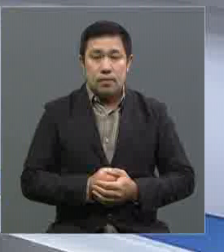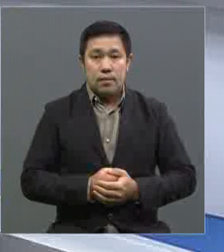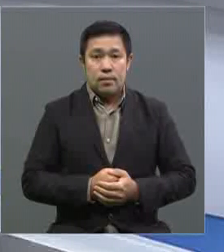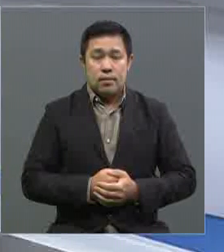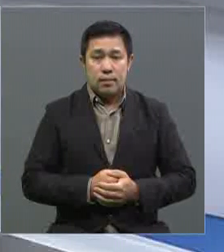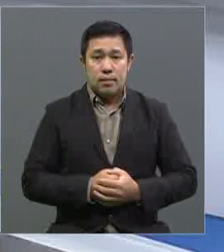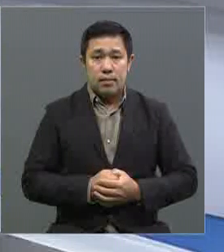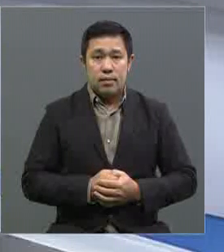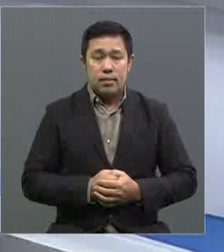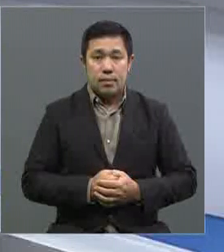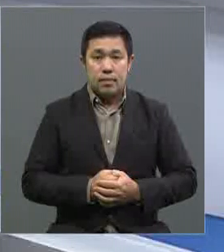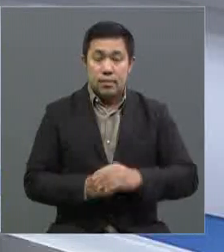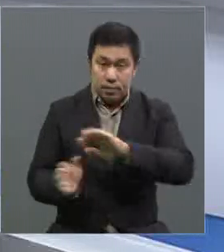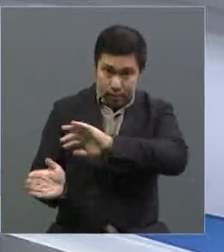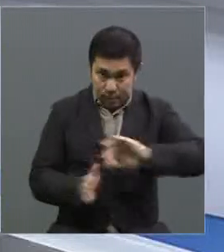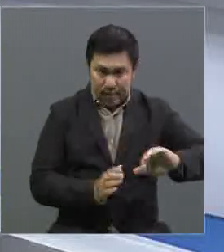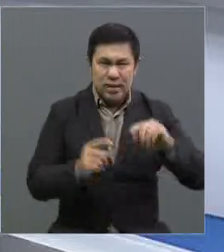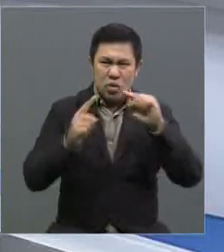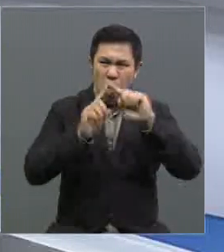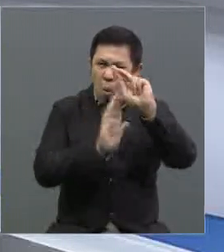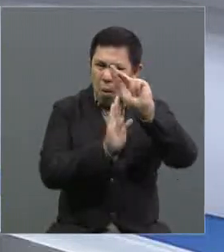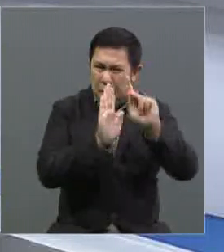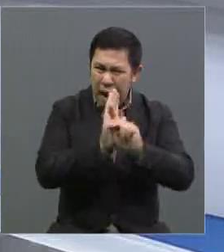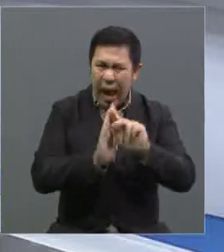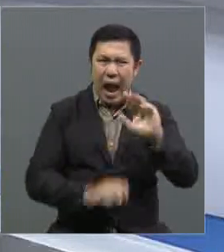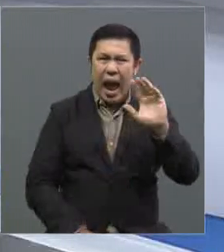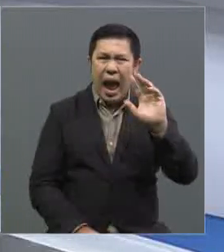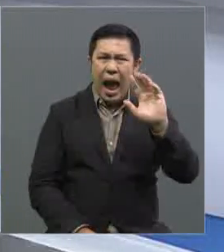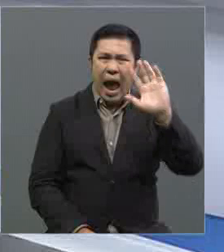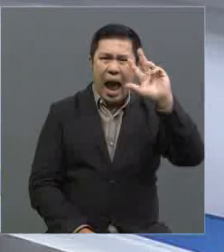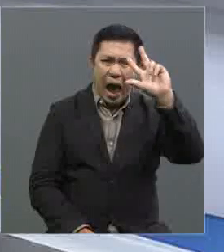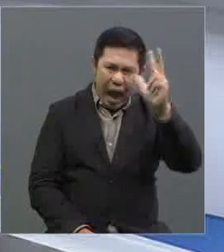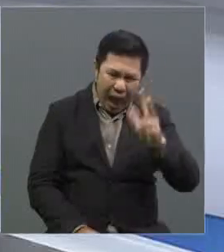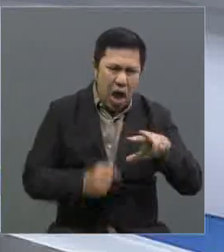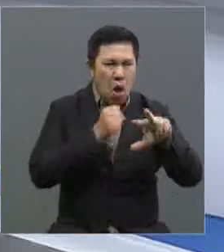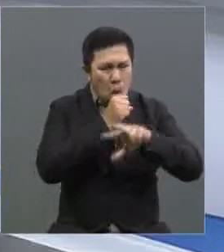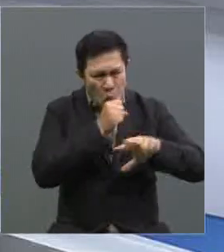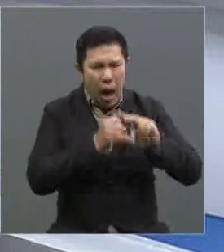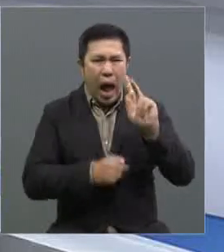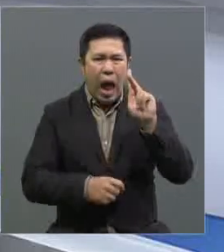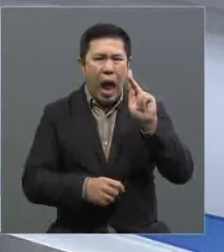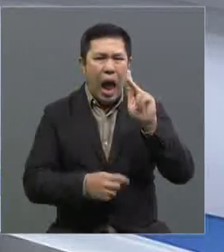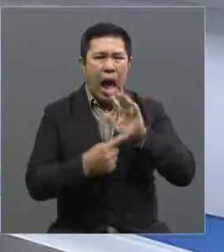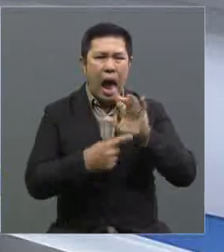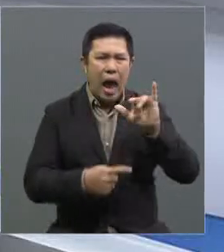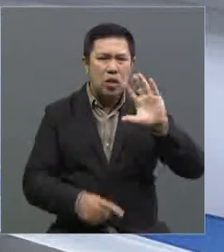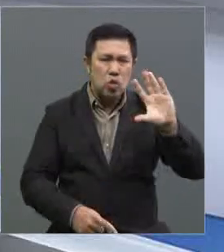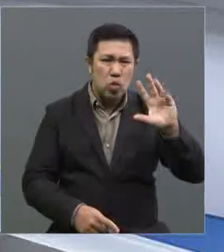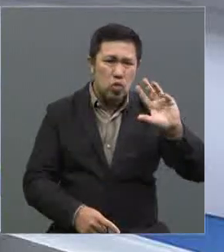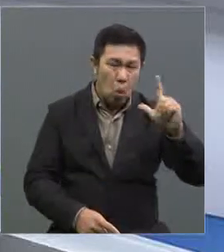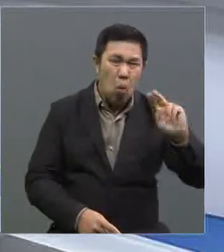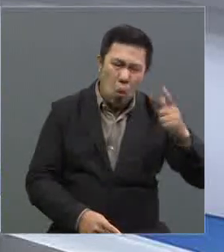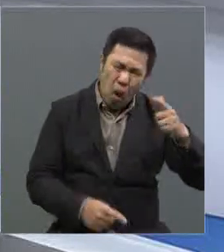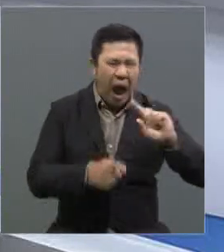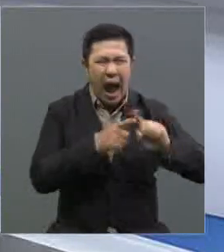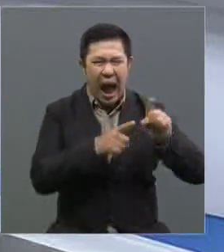ถ้าพูดถึงเรื่องของกฎหมายกัญชากัญชงเนี่ยจริงๆมันจะต้องมีตั้งแต่สมัยรัฐบาลที่แล้วจำได้มยแต่ว่าพอในช่วงท้ายตอนที่จะพยายามเสนอกฎ